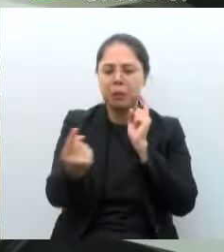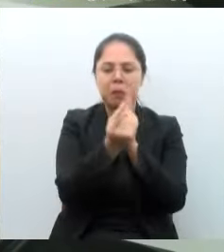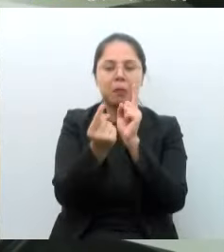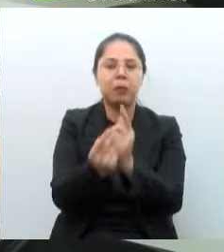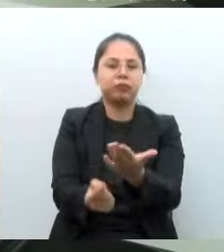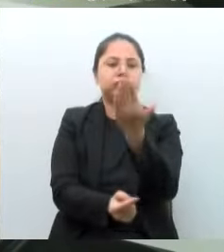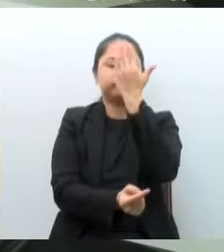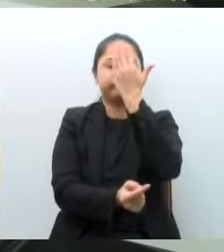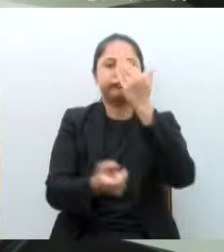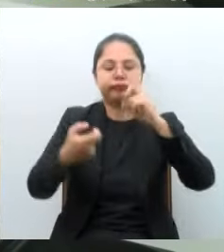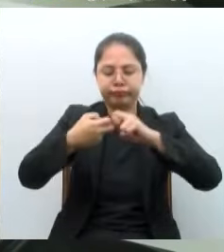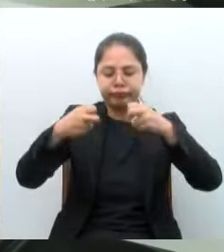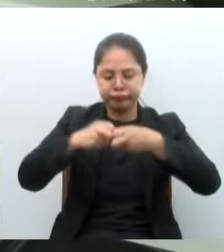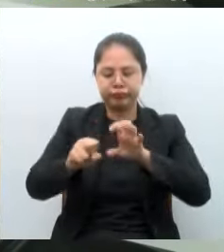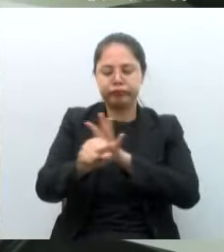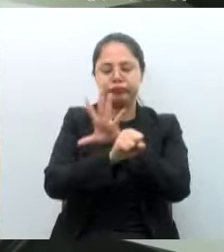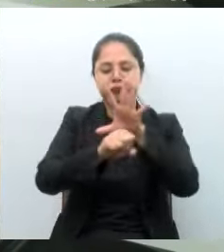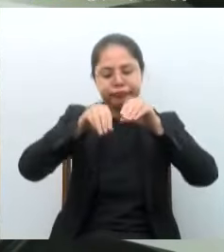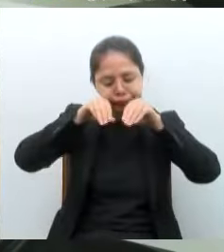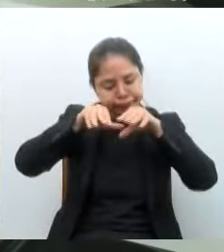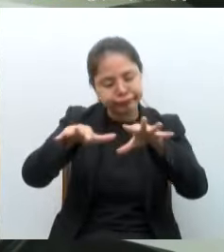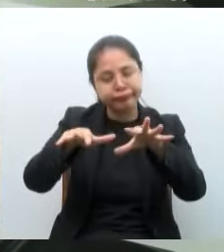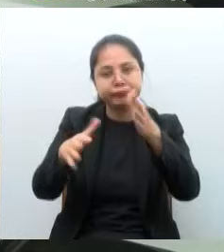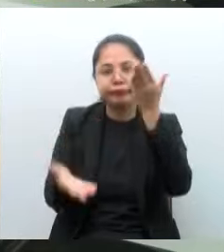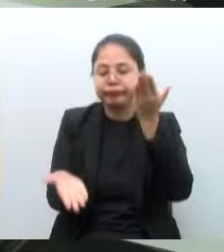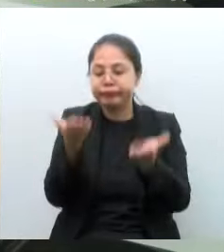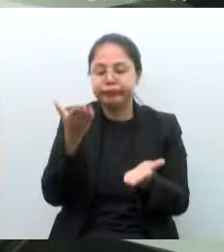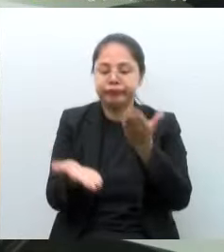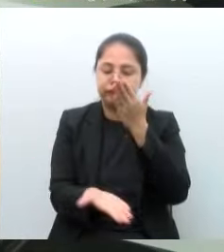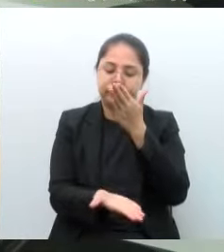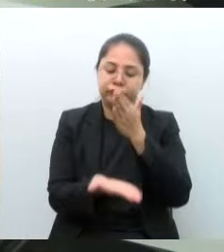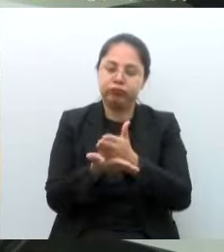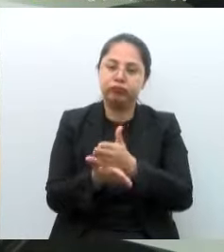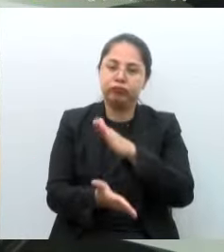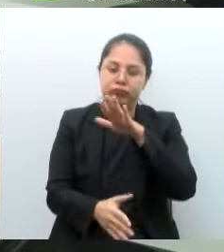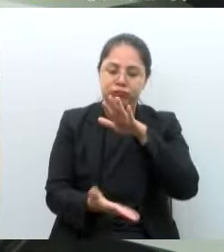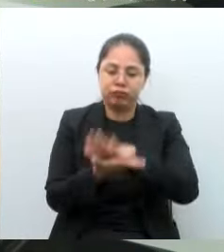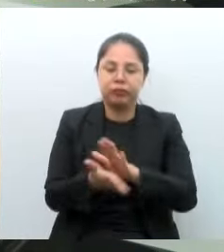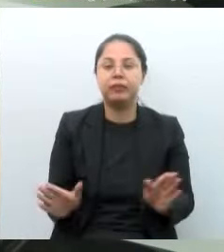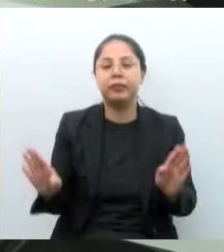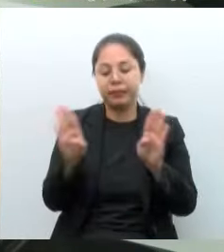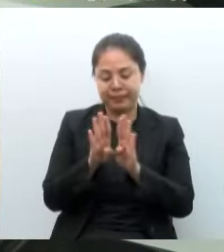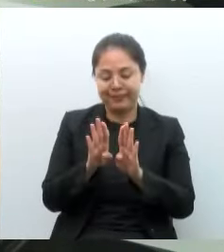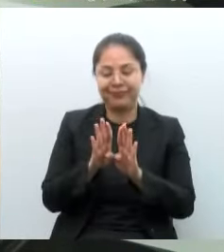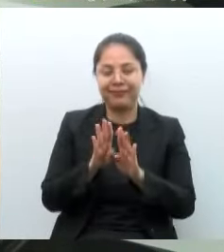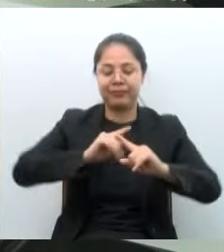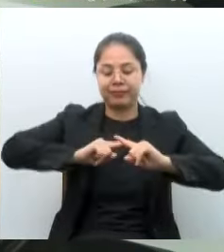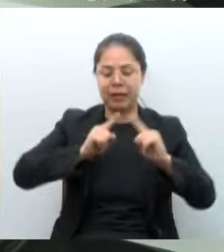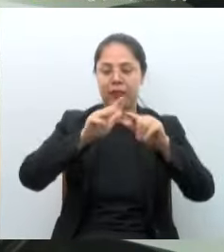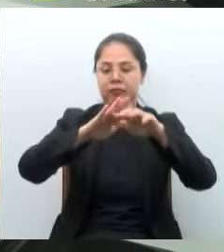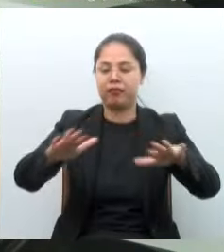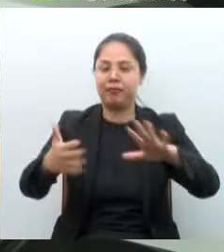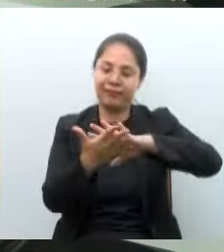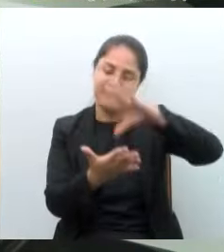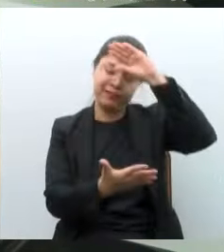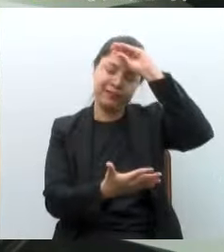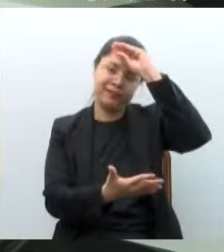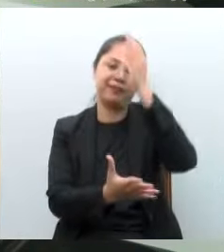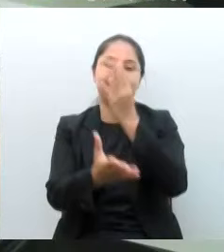างเช่นการแพร่ระบาดของโรคโควิดโรงเรียนอาจจะต้องหยุดแต่ว่านักเรียนก็สามารถที่จะเข้าไปเรียนรู้หรือจัด